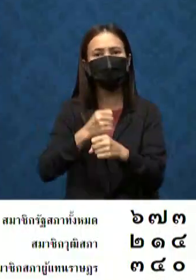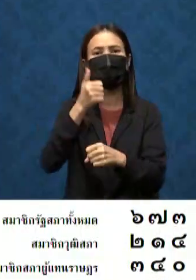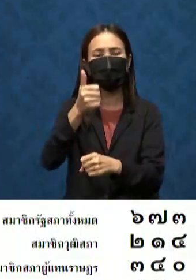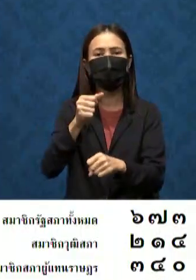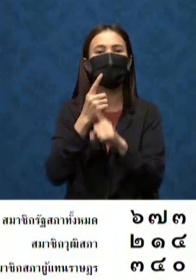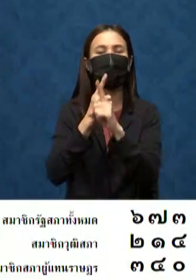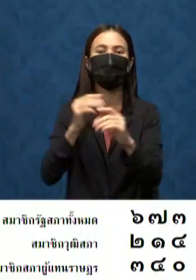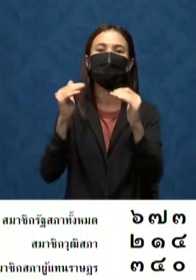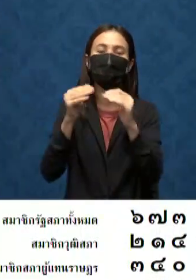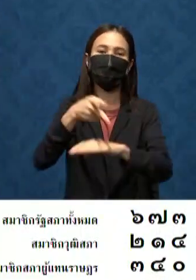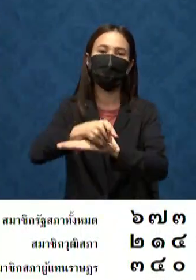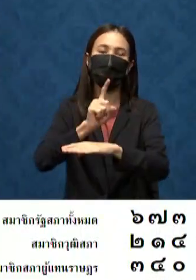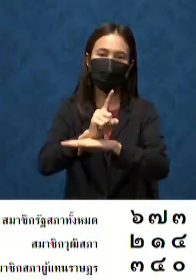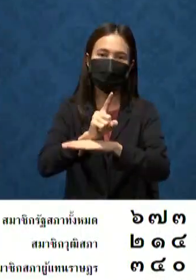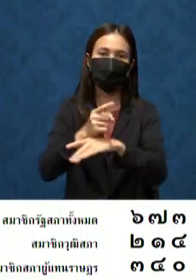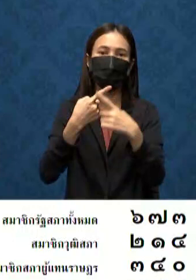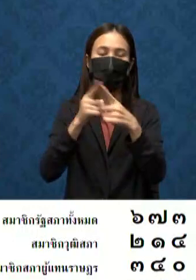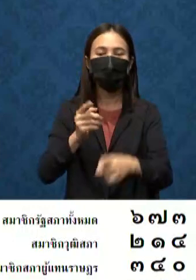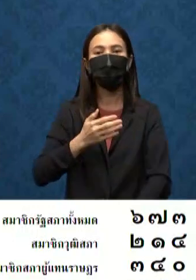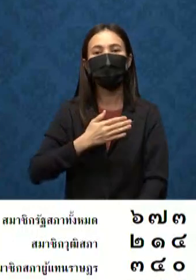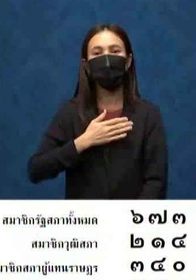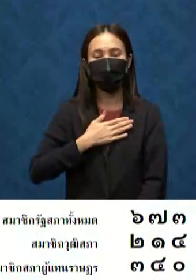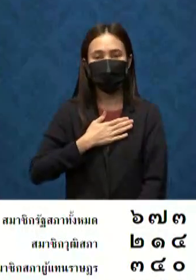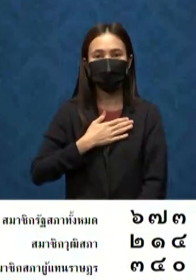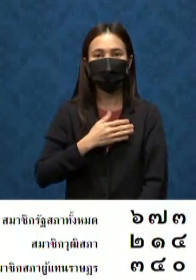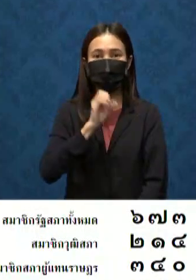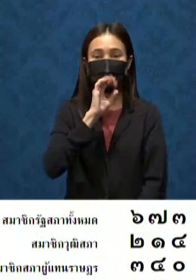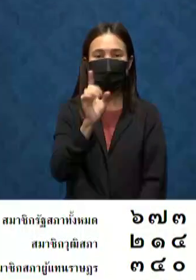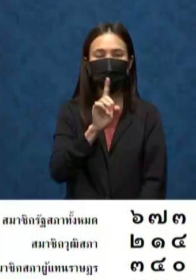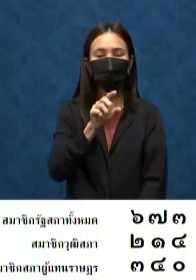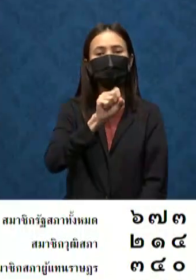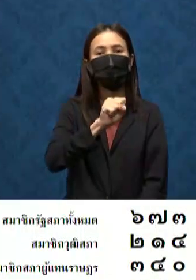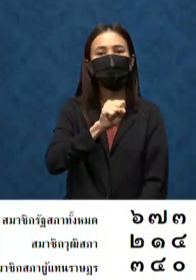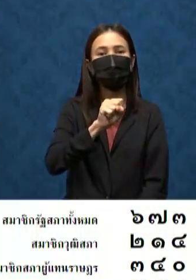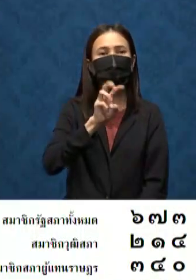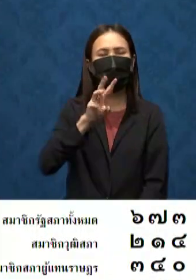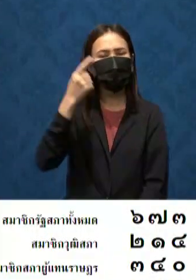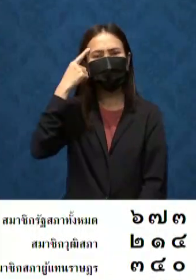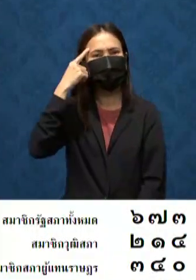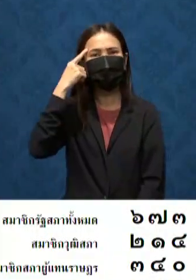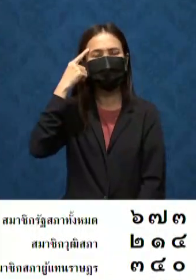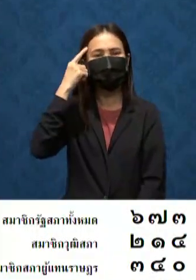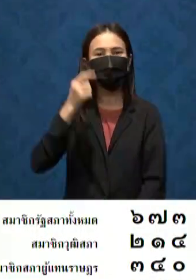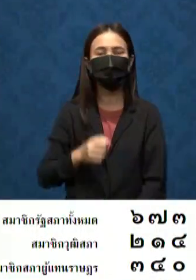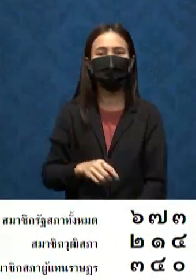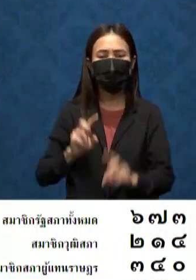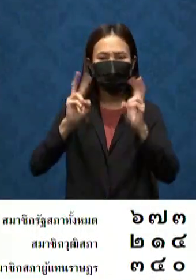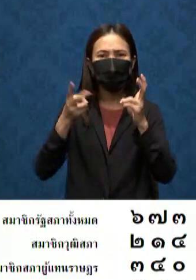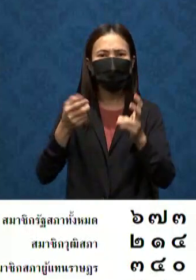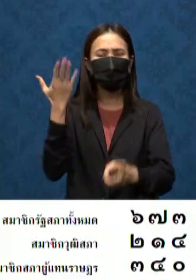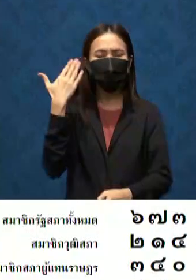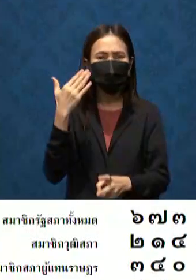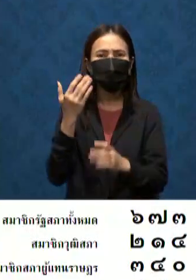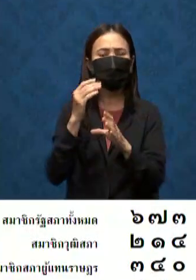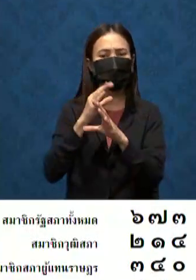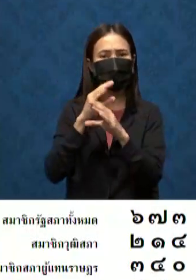อำนาจท่านประธานแต่ผมจึงขออนุญาตกราบเรียนท่านประธานว่าวุฒิสภาใจครับเรื่องนี้ไม่ใช่ไม่เคยเข้า